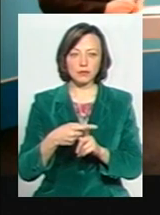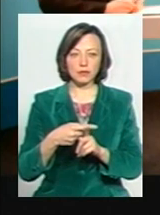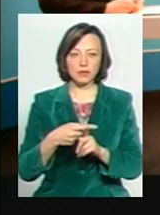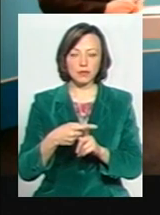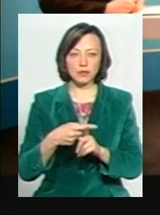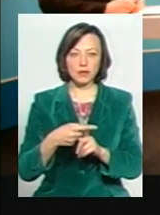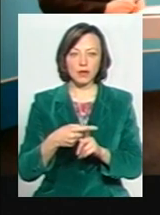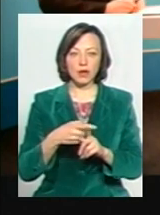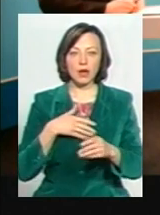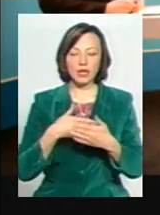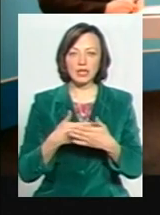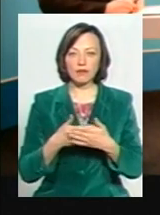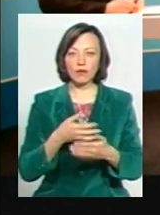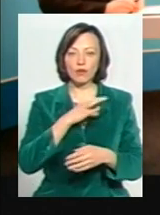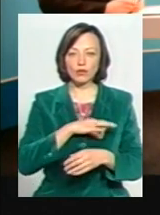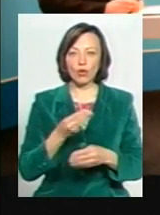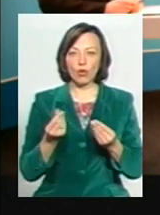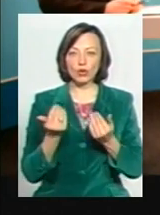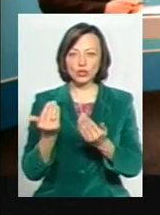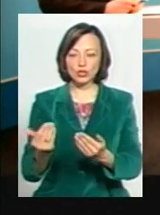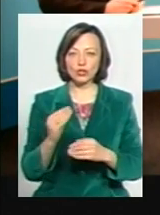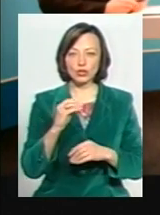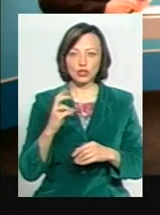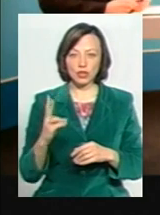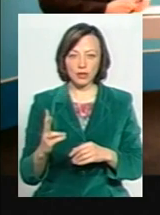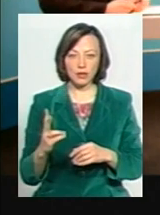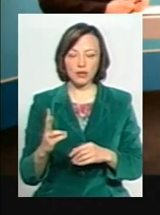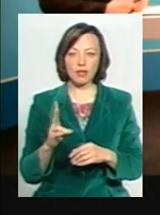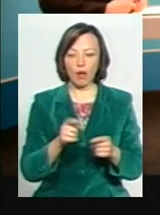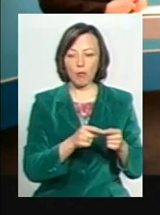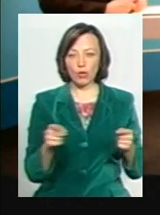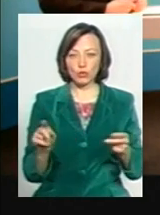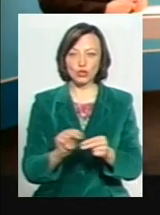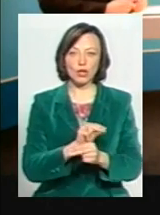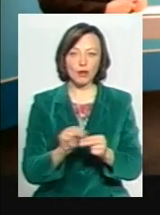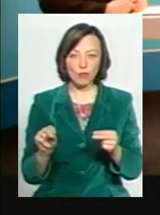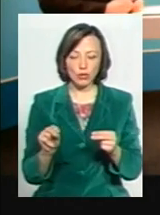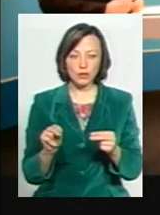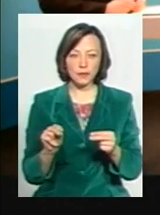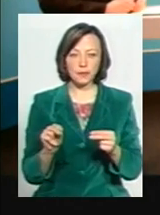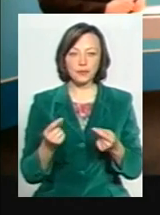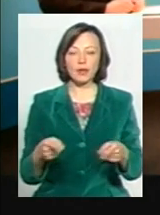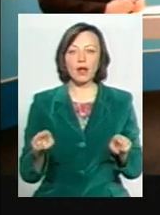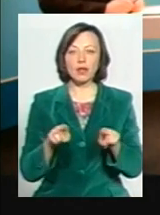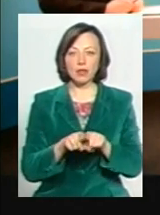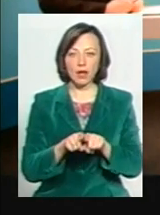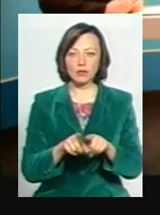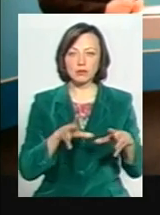використовуємо кошти ЖЕКів в складові тарифно-поточний ремонт. А також